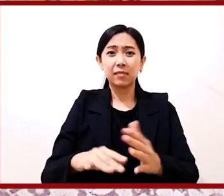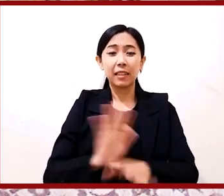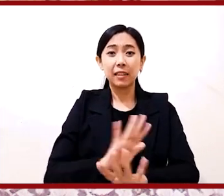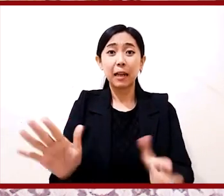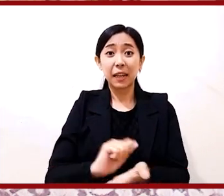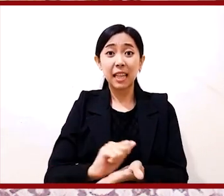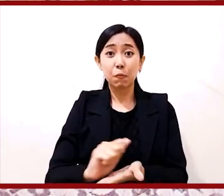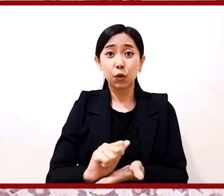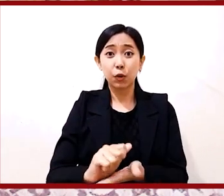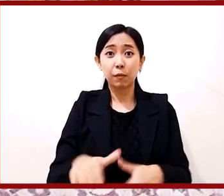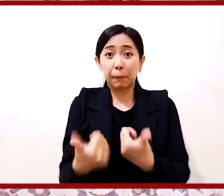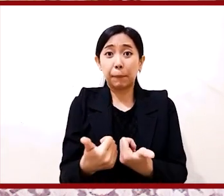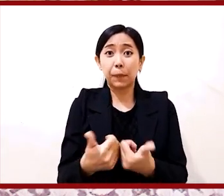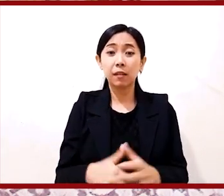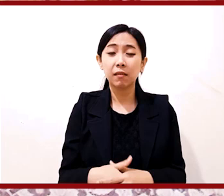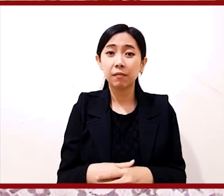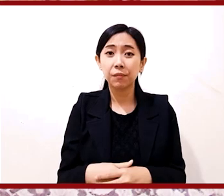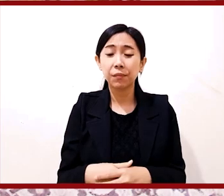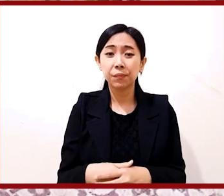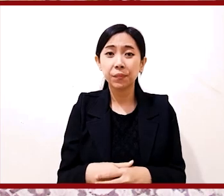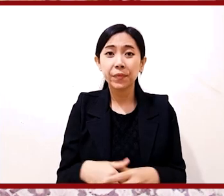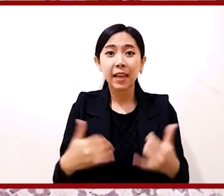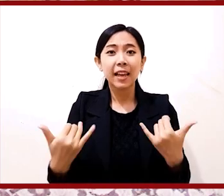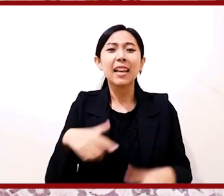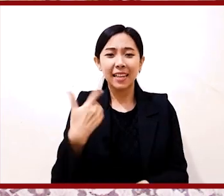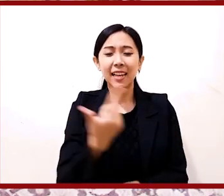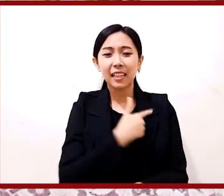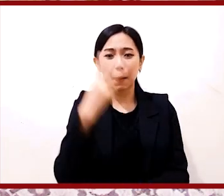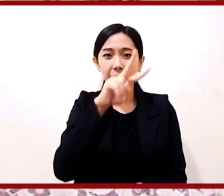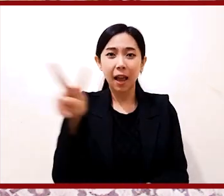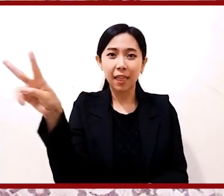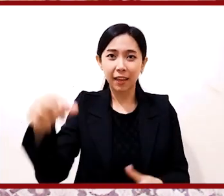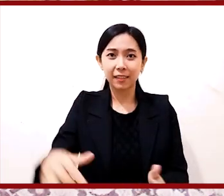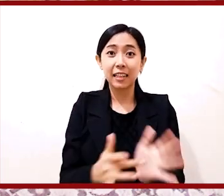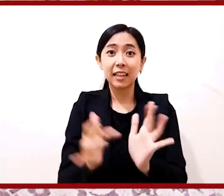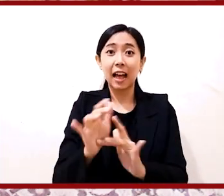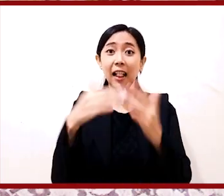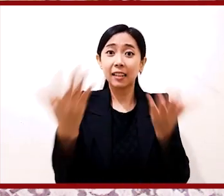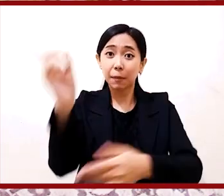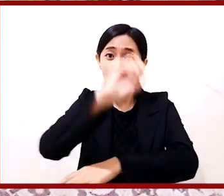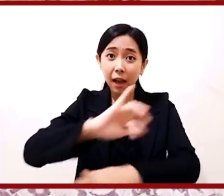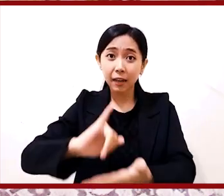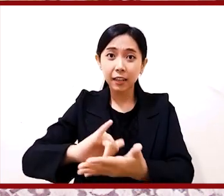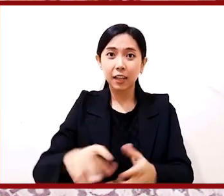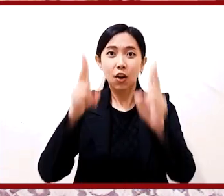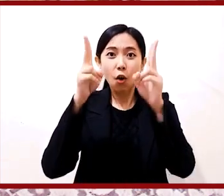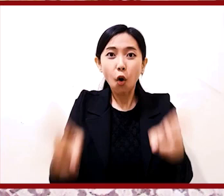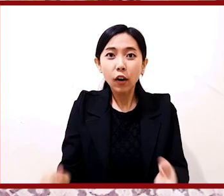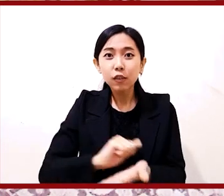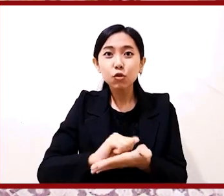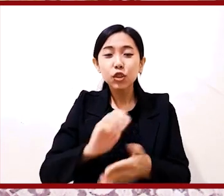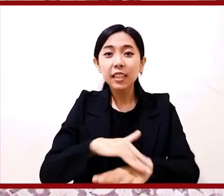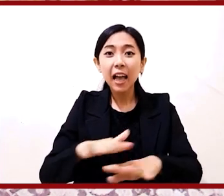Nah, konteks semacam inilah yang menjadi lensa kita dalam membaca Injil hari ini. Orang